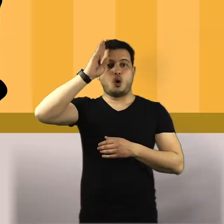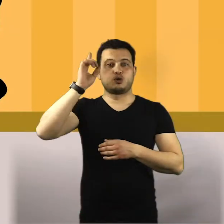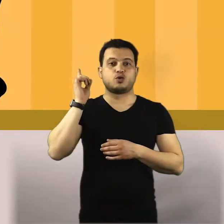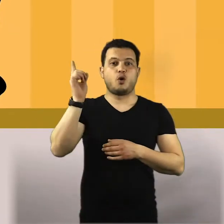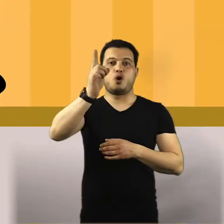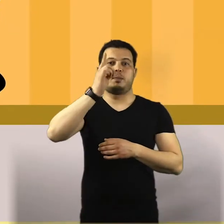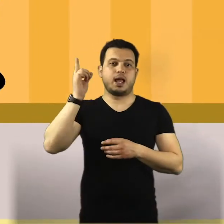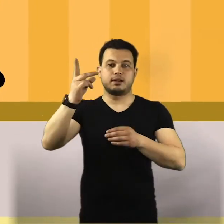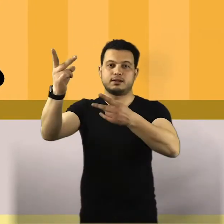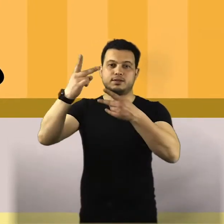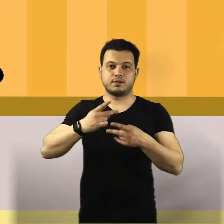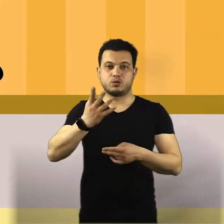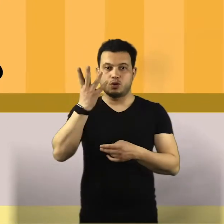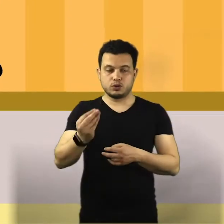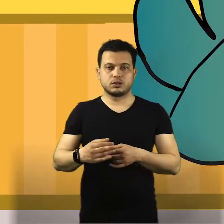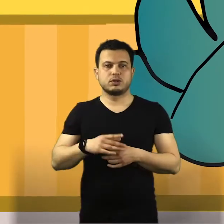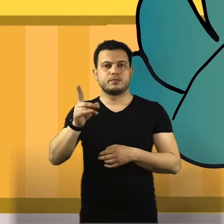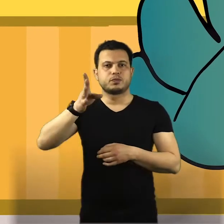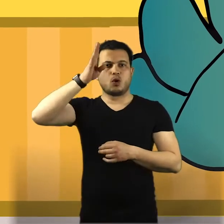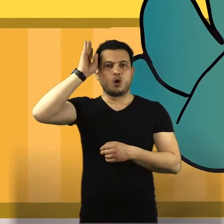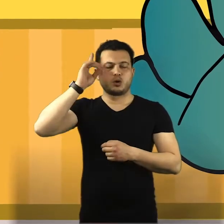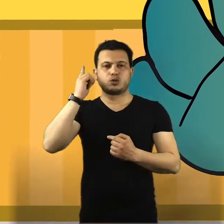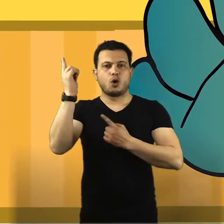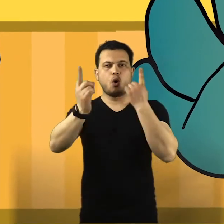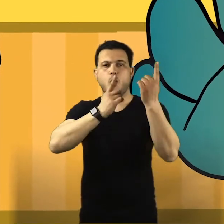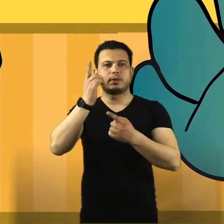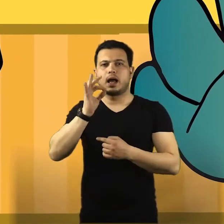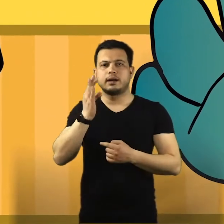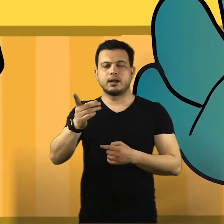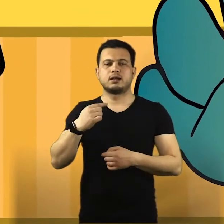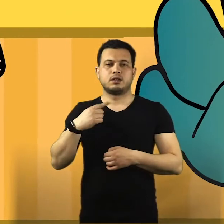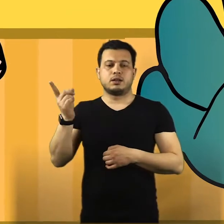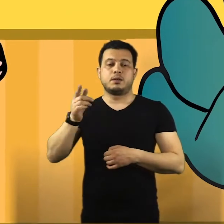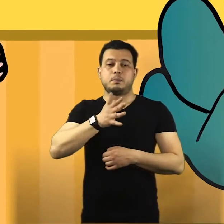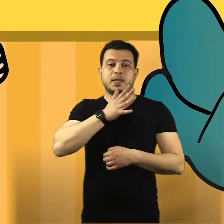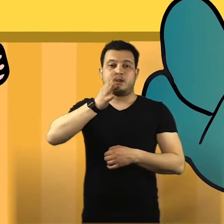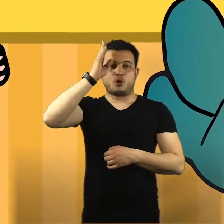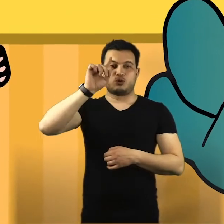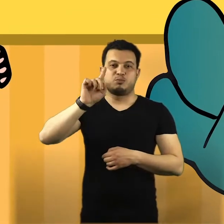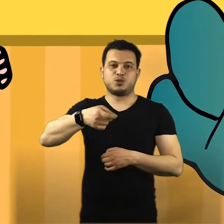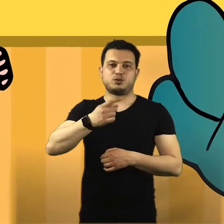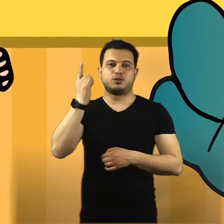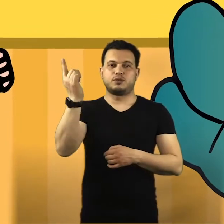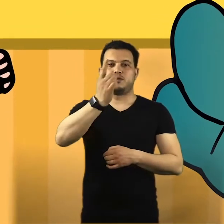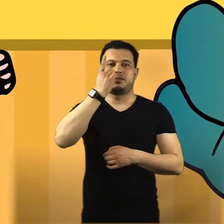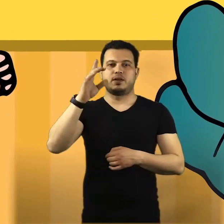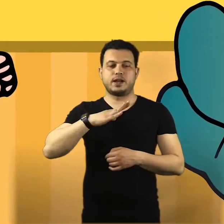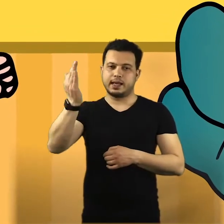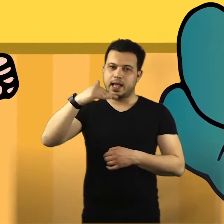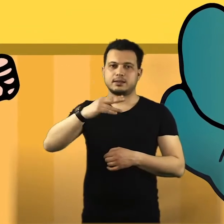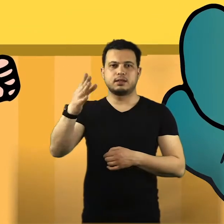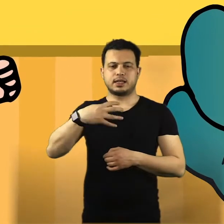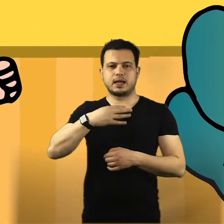Horozopter de ne? Horozopter Bilge Horoz'un icat ettiği bir ulaşım aracı Geldiği zaman görürsün